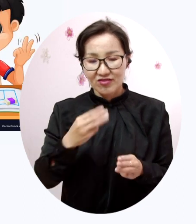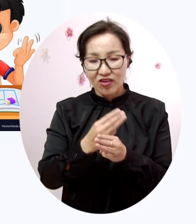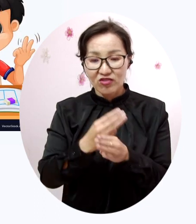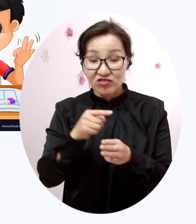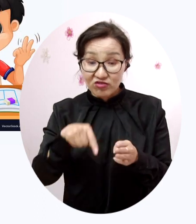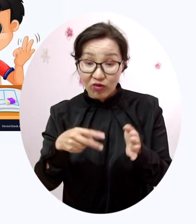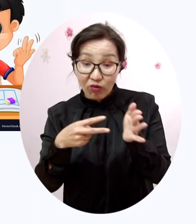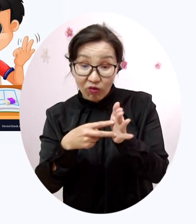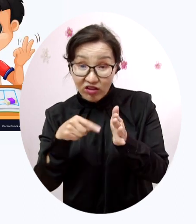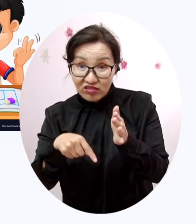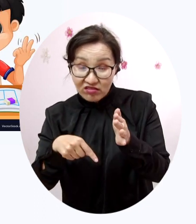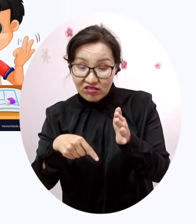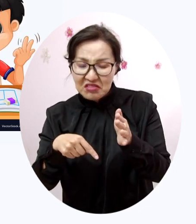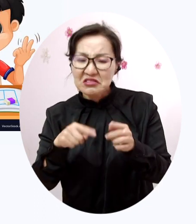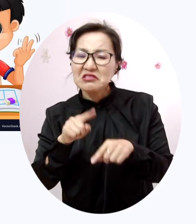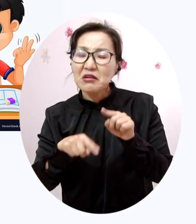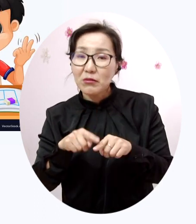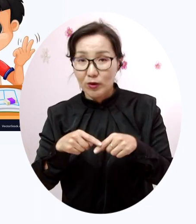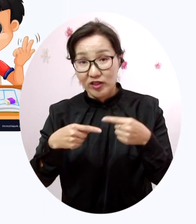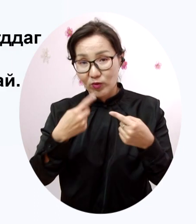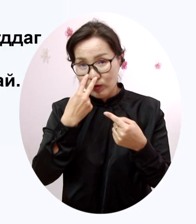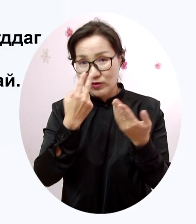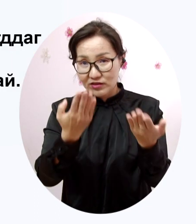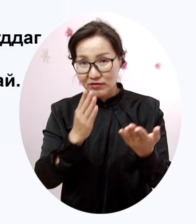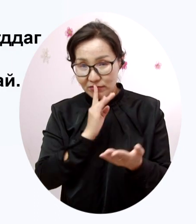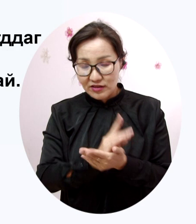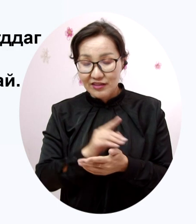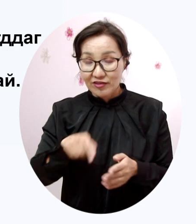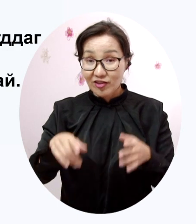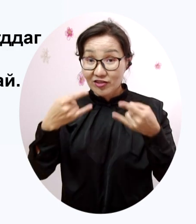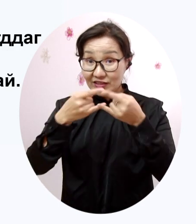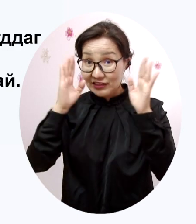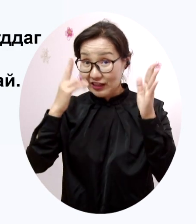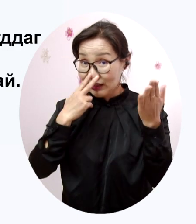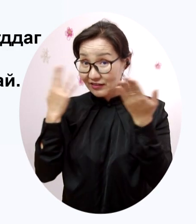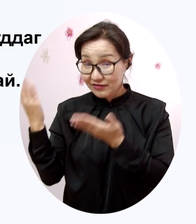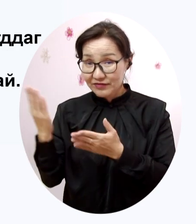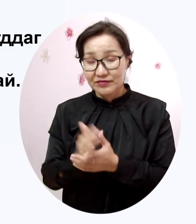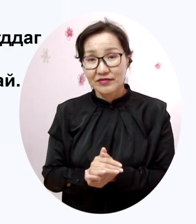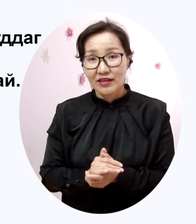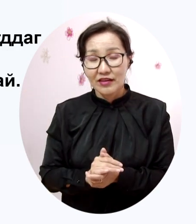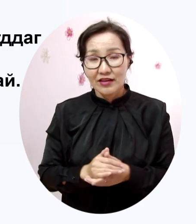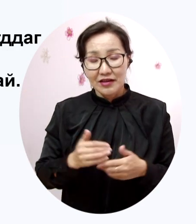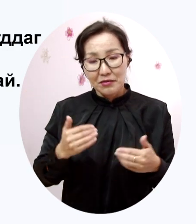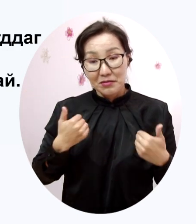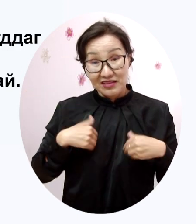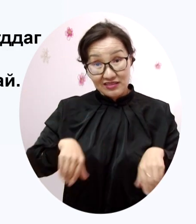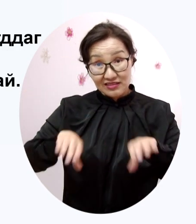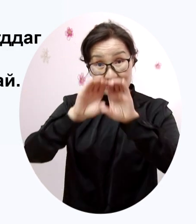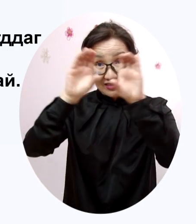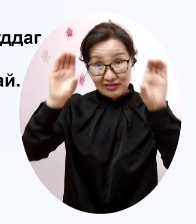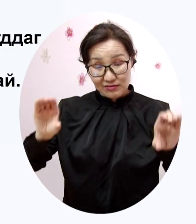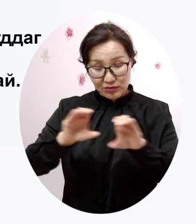тооны хуваагдах шинжийг үзэхнэ. За бүгдээрээ дэлгэцэнд анхаарлаа хандуулаарай. За багш нь бас